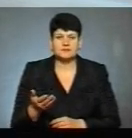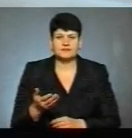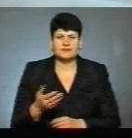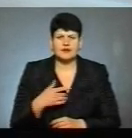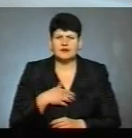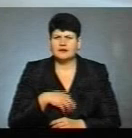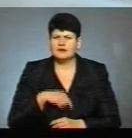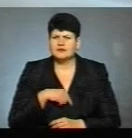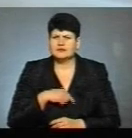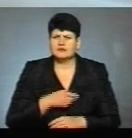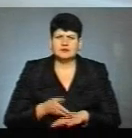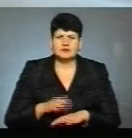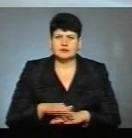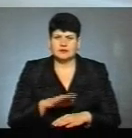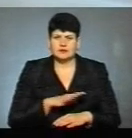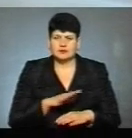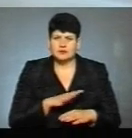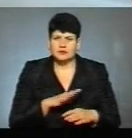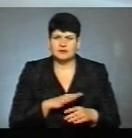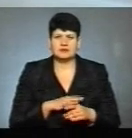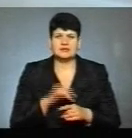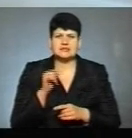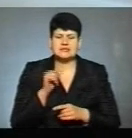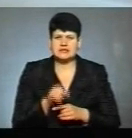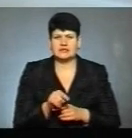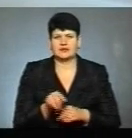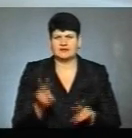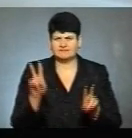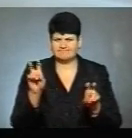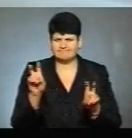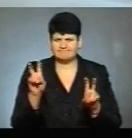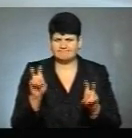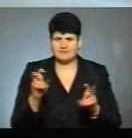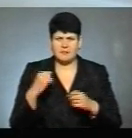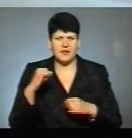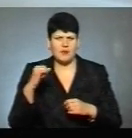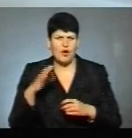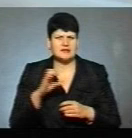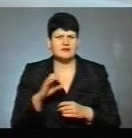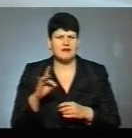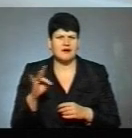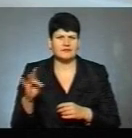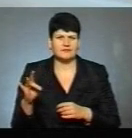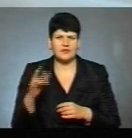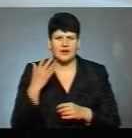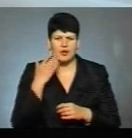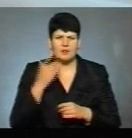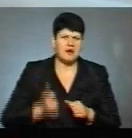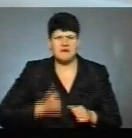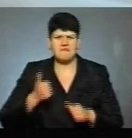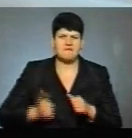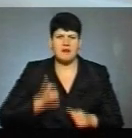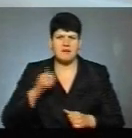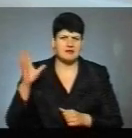накипіло в душі ті успіхи великого СРСР, коли яка була хвальба на